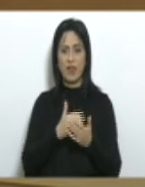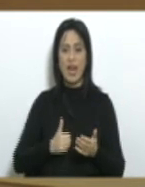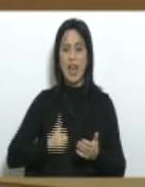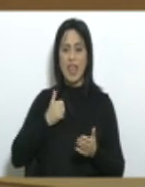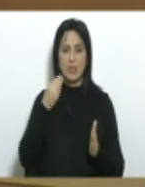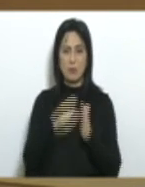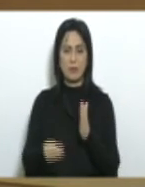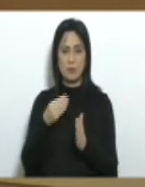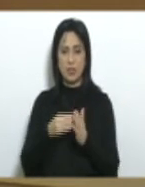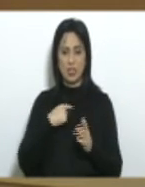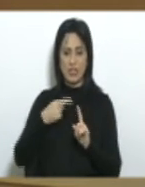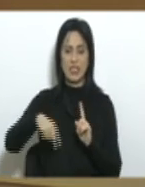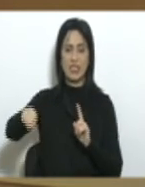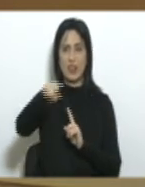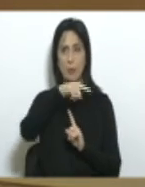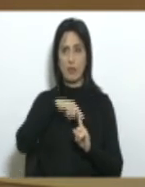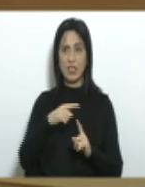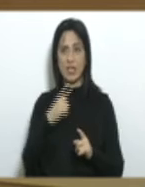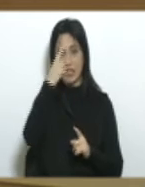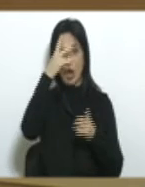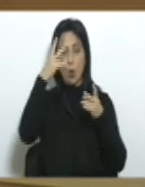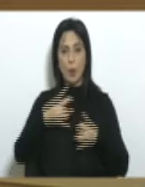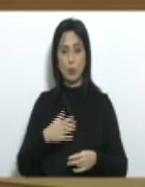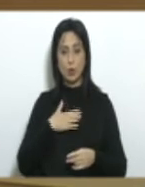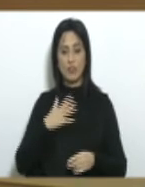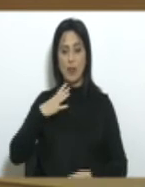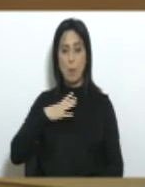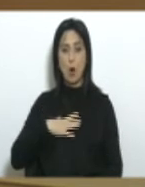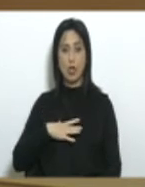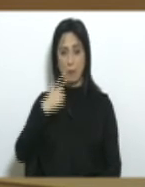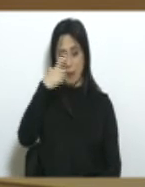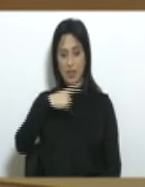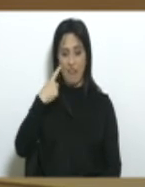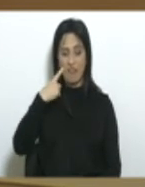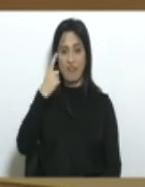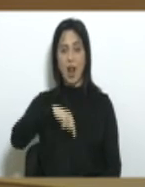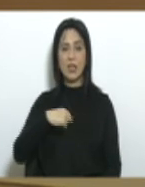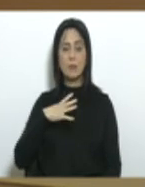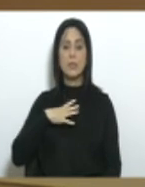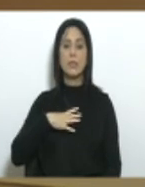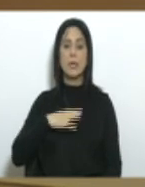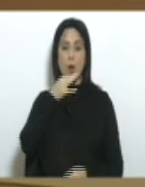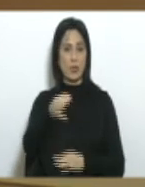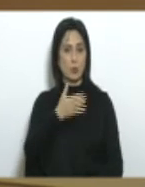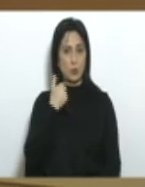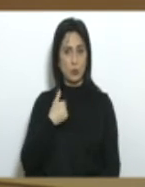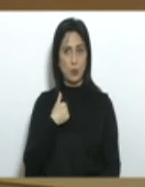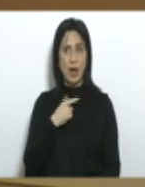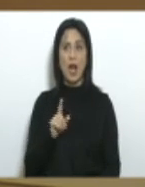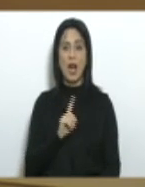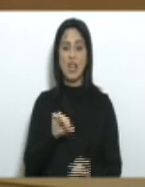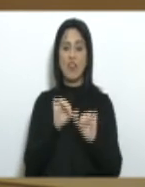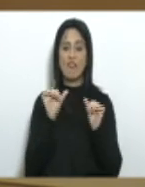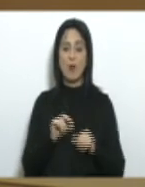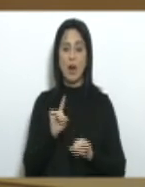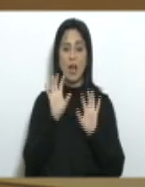შელახვებისა ჩვენს ირგვლივ და საუბედუროდ ჩვენი მოთმენის ვალდებულების გამო ხშირად არ რეაგირებთ, მაგრამ რაღაცა ფორმა,